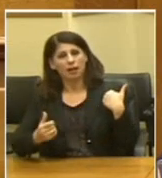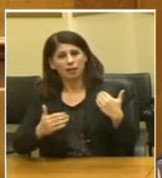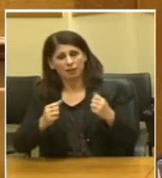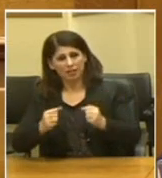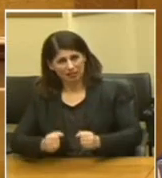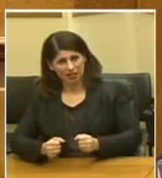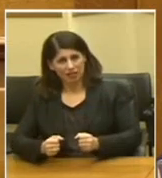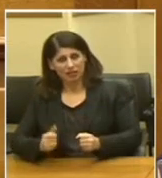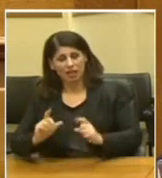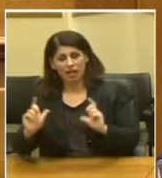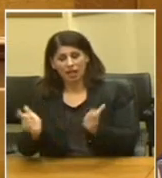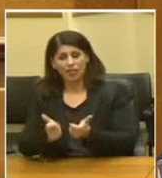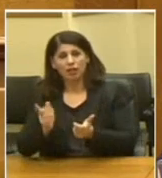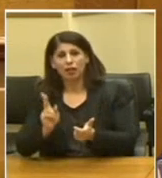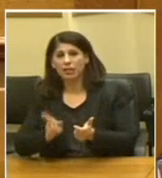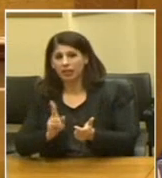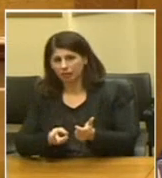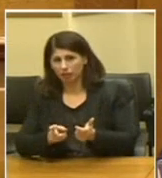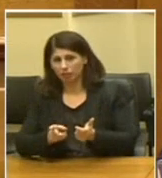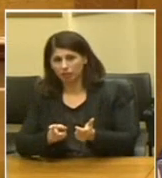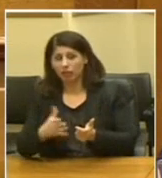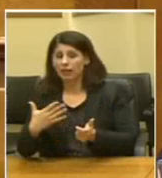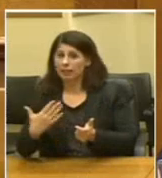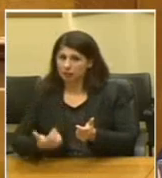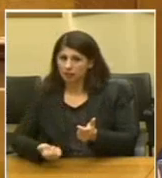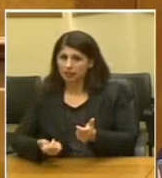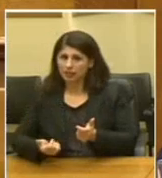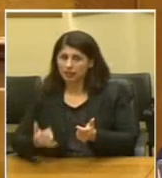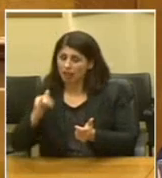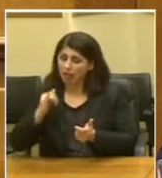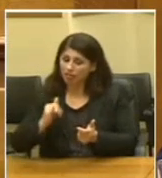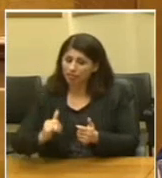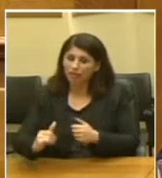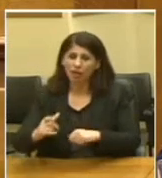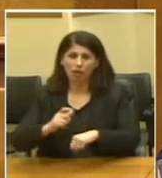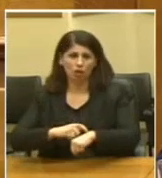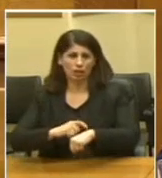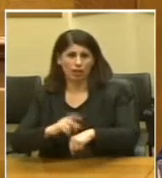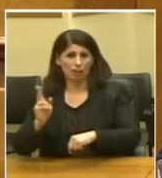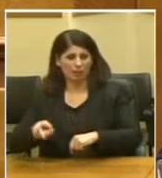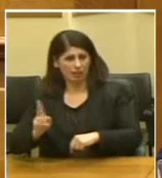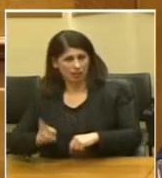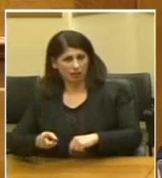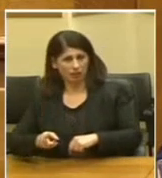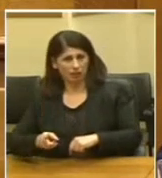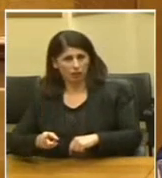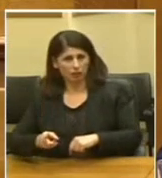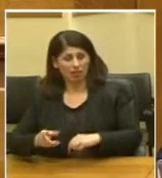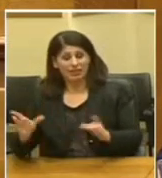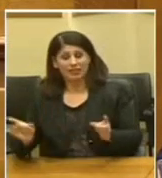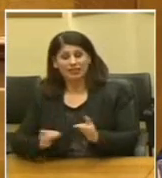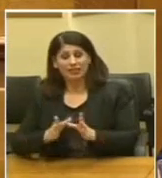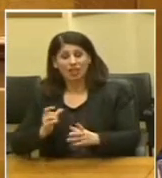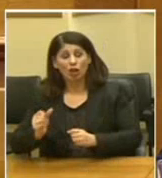εθνικά επικίνδυνη. Γιατί υπήρξε διαχρονικά επικίνδυνος ο τυχοδιοκτισμός